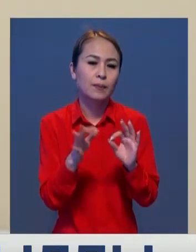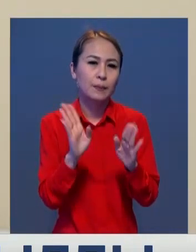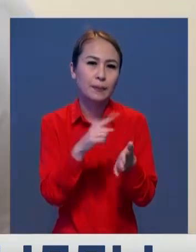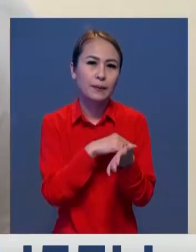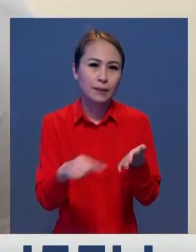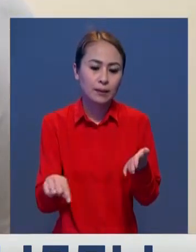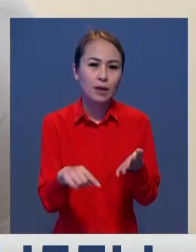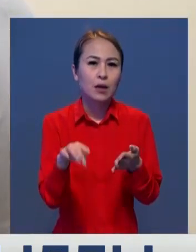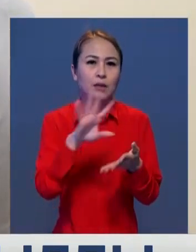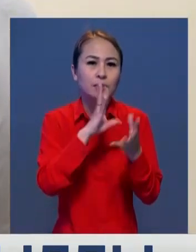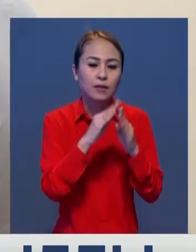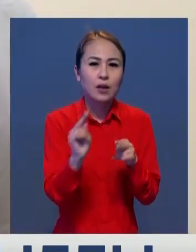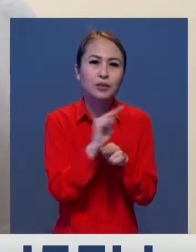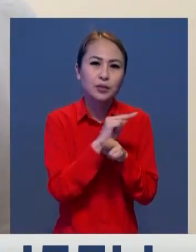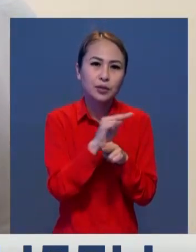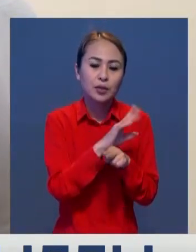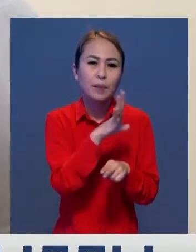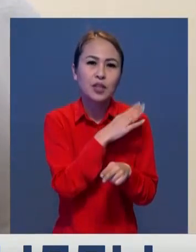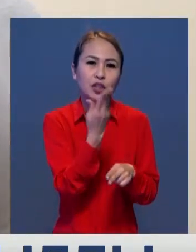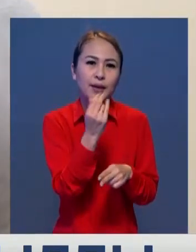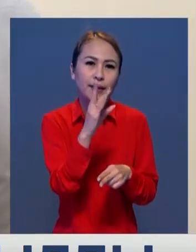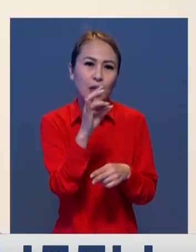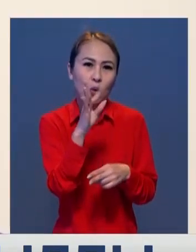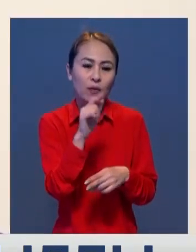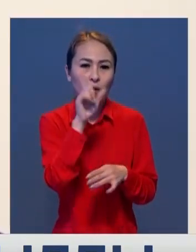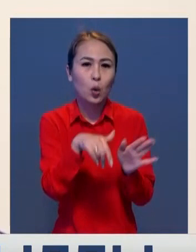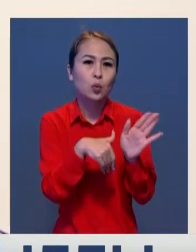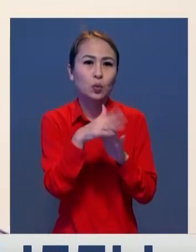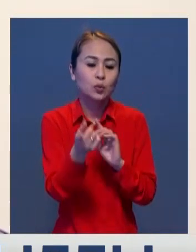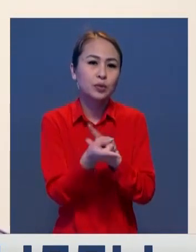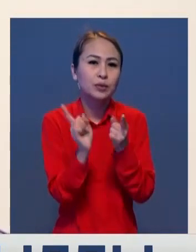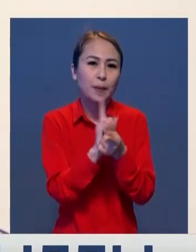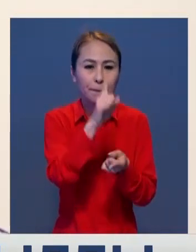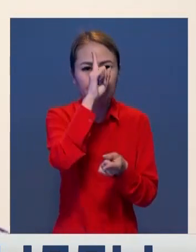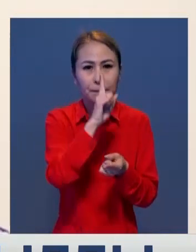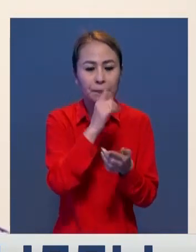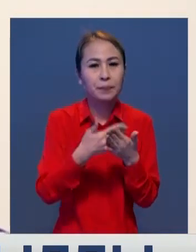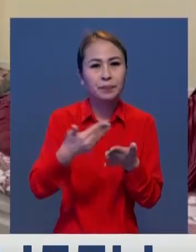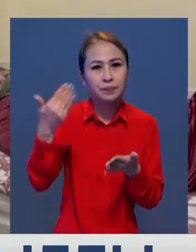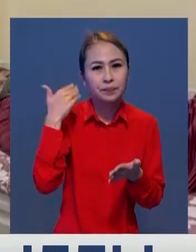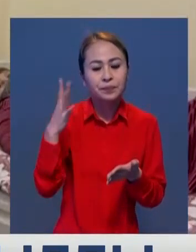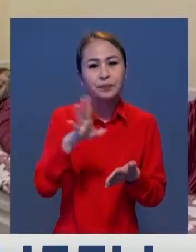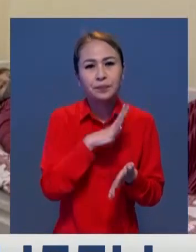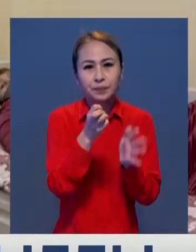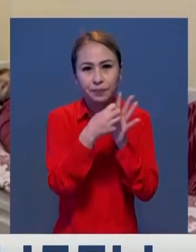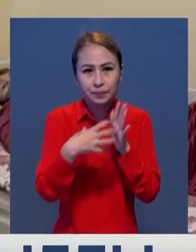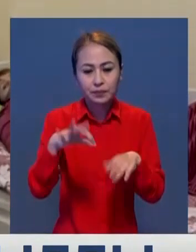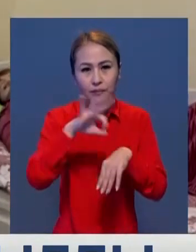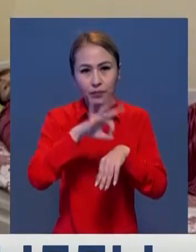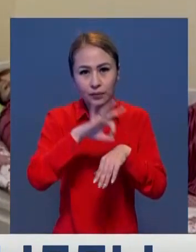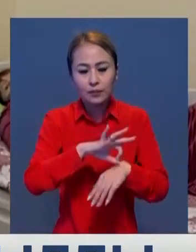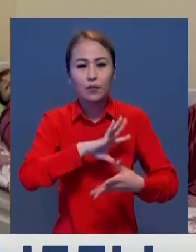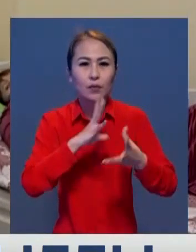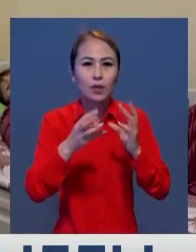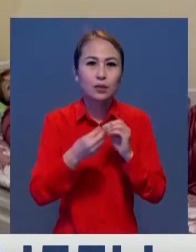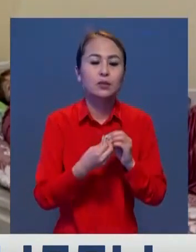бар. Сәулелі терапиядан соң Лилия Шайкенованың да жағдайы жақсарды. Бір ай бұрын оған жатыр мойнының обыры диагнозы қойылды. Дәрігерлердің